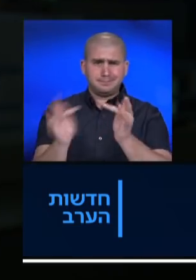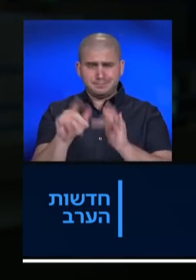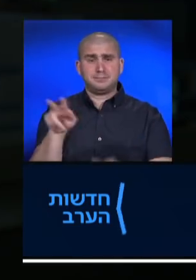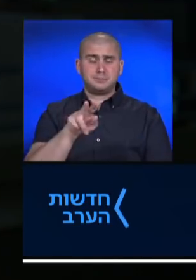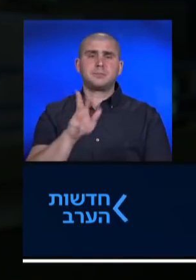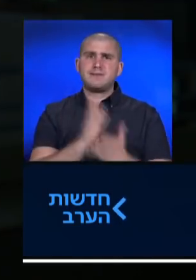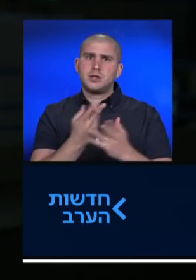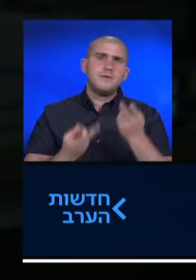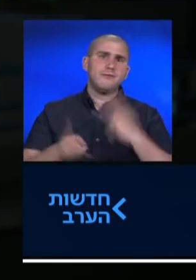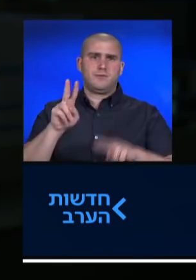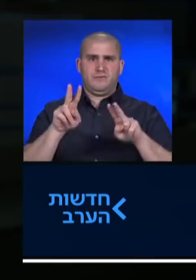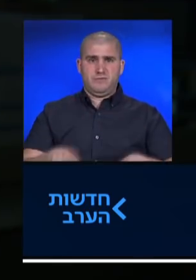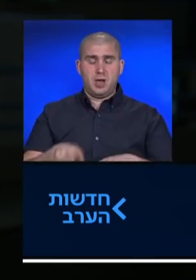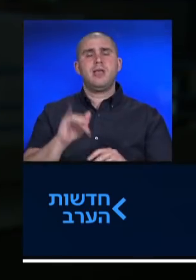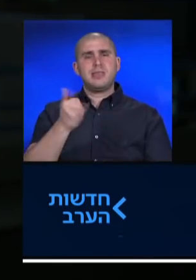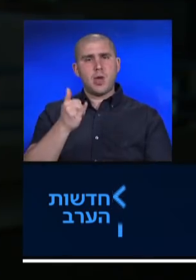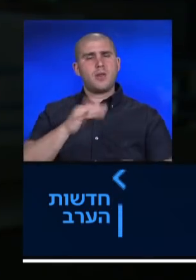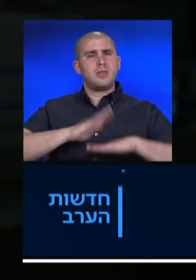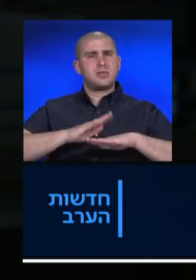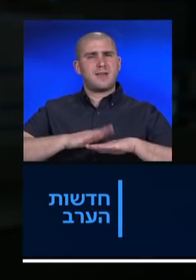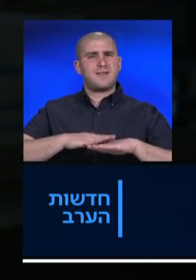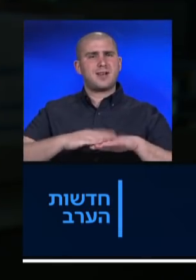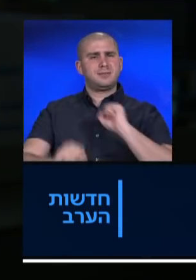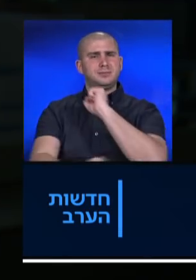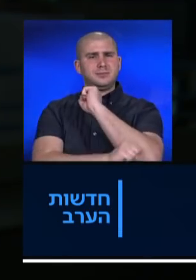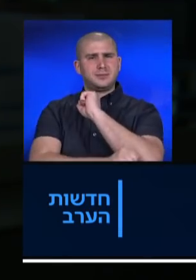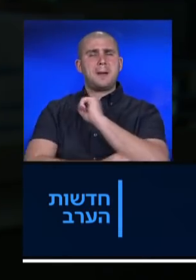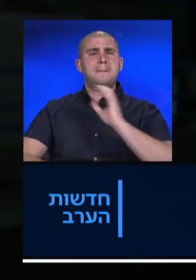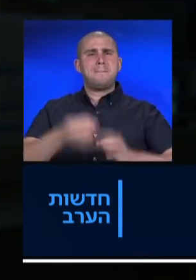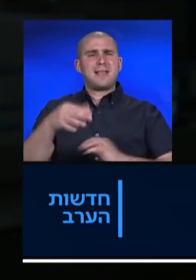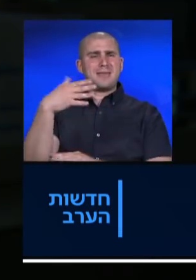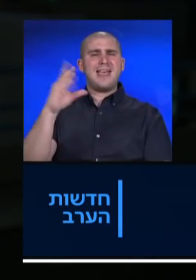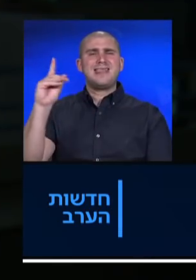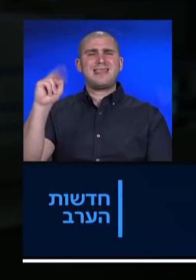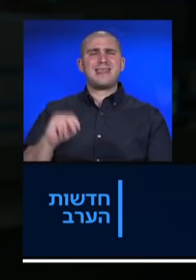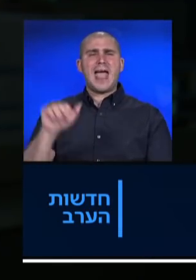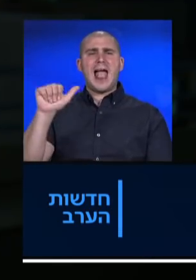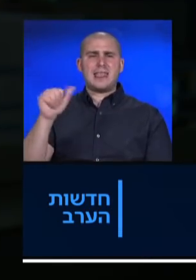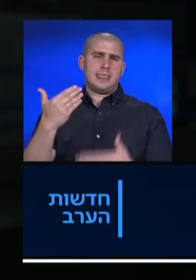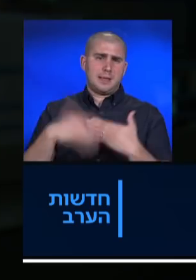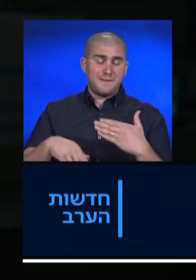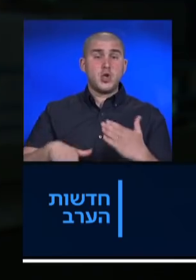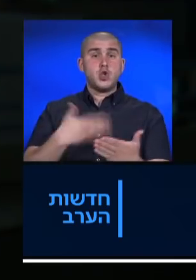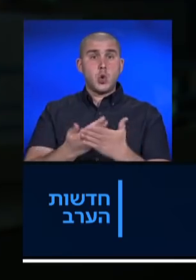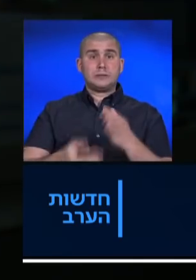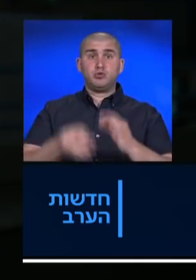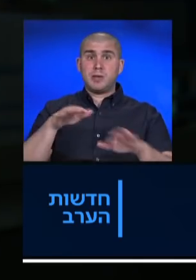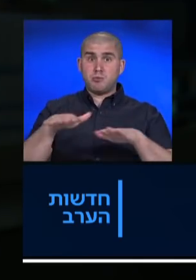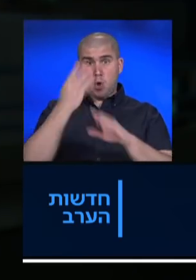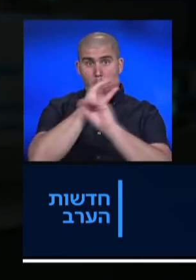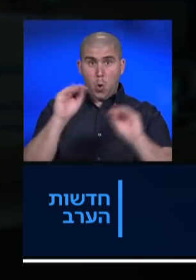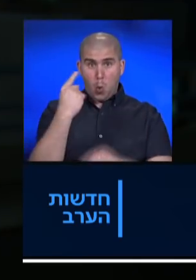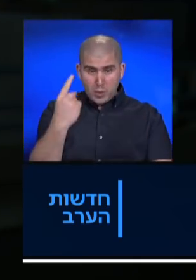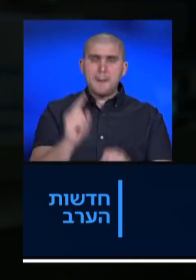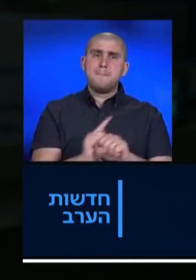נכון שכהונת ממלא מקום פרקליט המדינה דן אלדד הסתיימה, ואחרי זה היועץ המשפטי לממשלה הודיע שבעצם בינתיים הוא ממלא